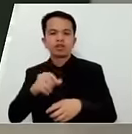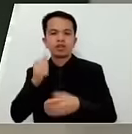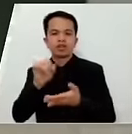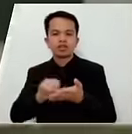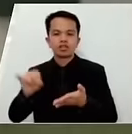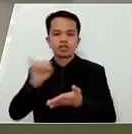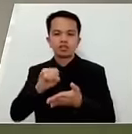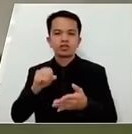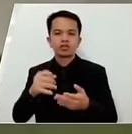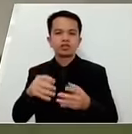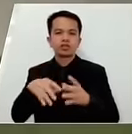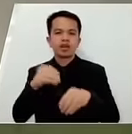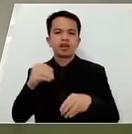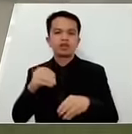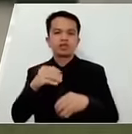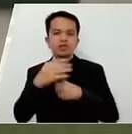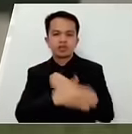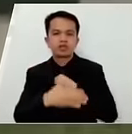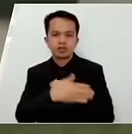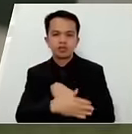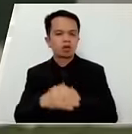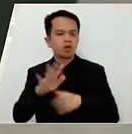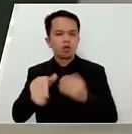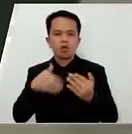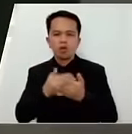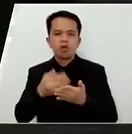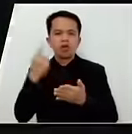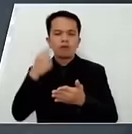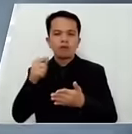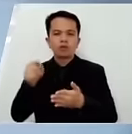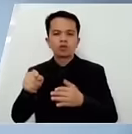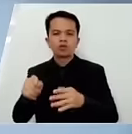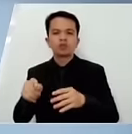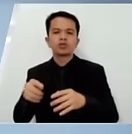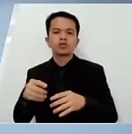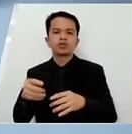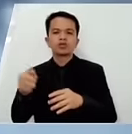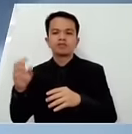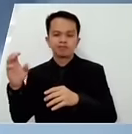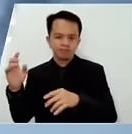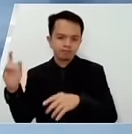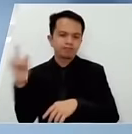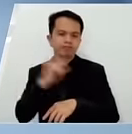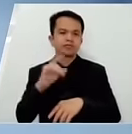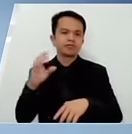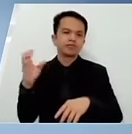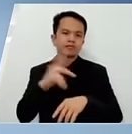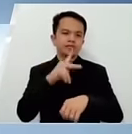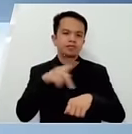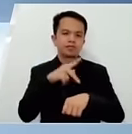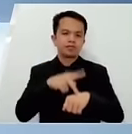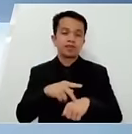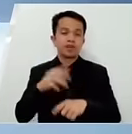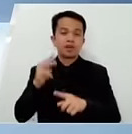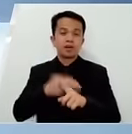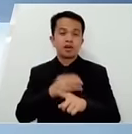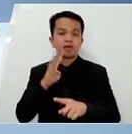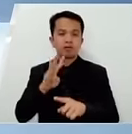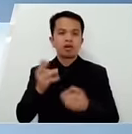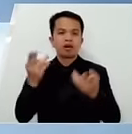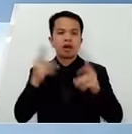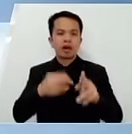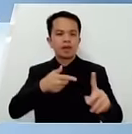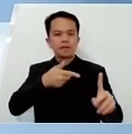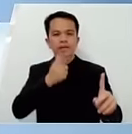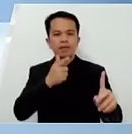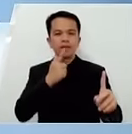bansa. Gagawin daw lahat para pabalikin si Teves sa Pilipinas. March 4, 2023, nang walang habas, namamaril ang mga